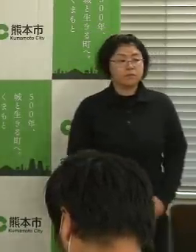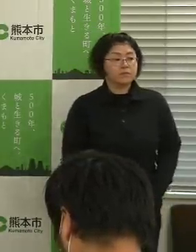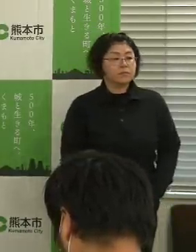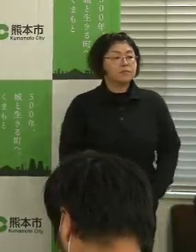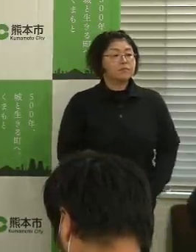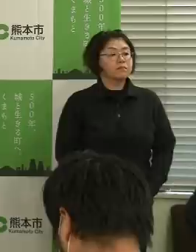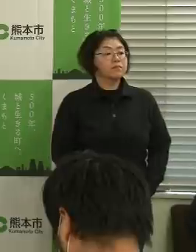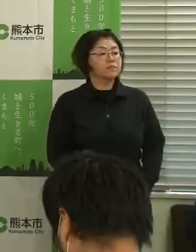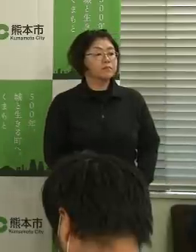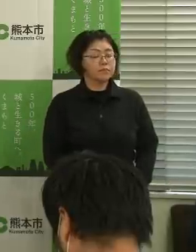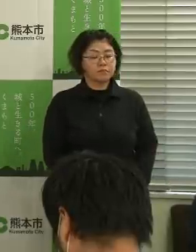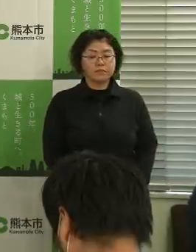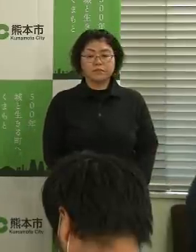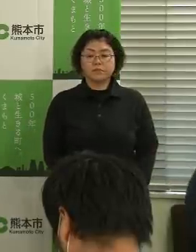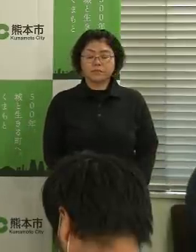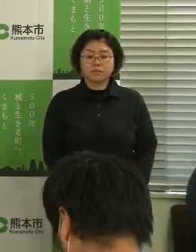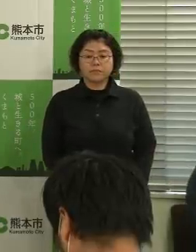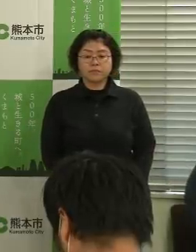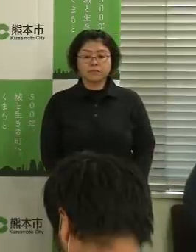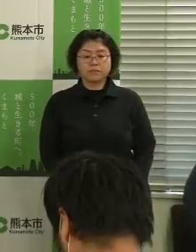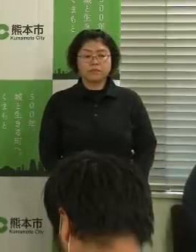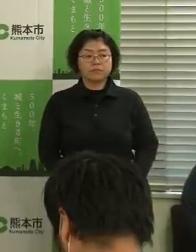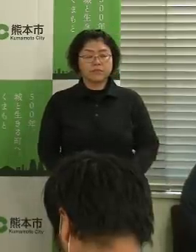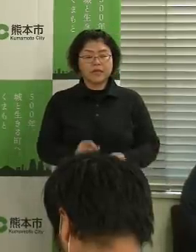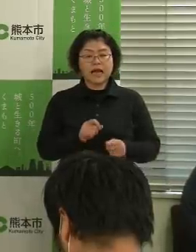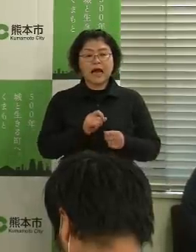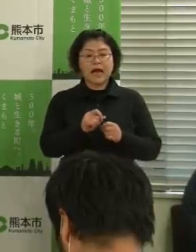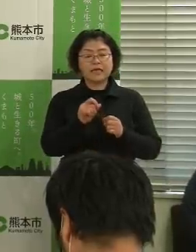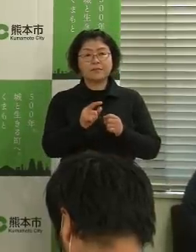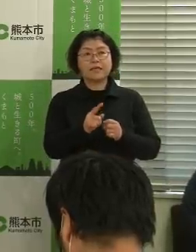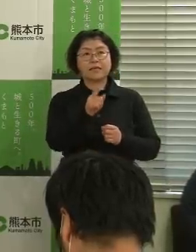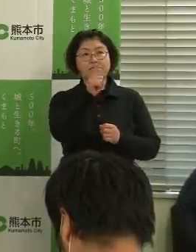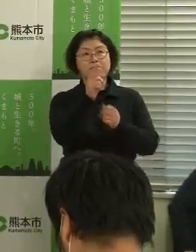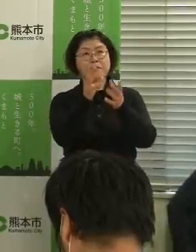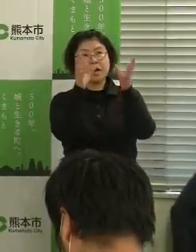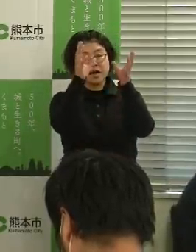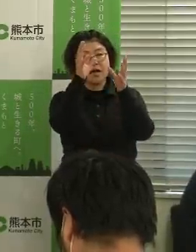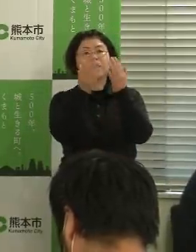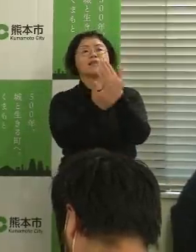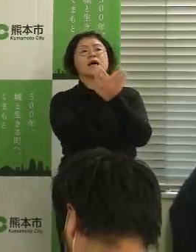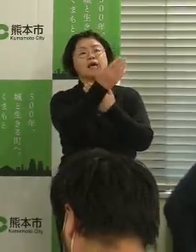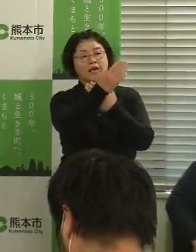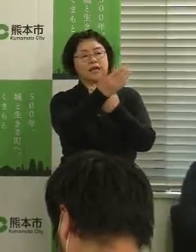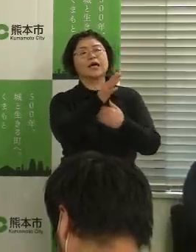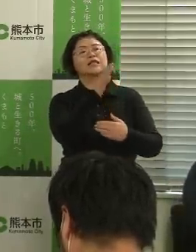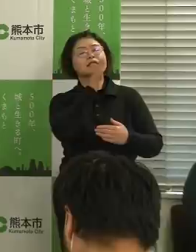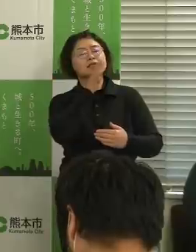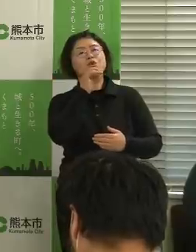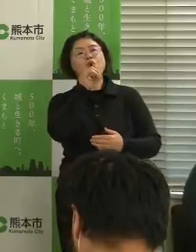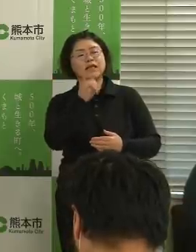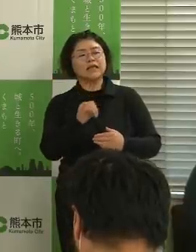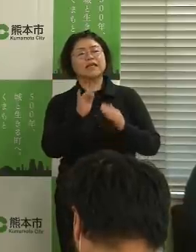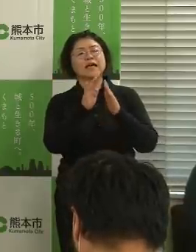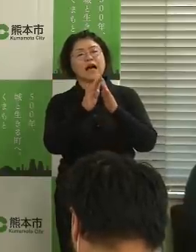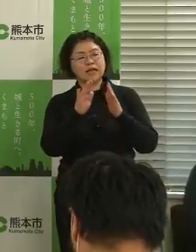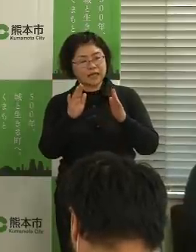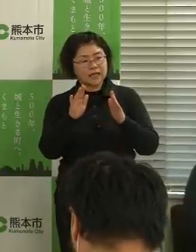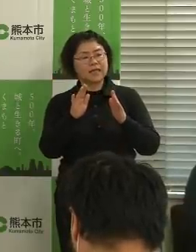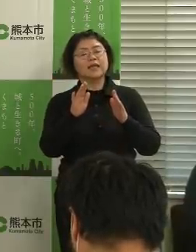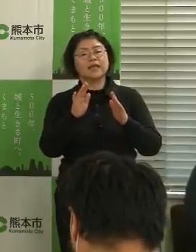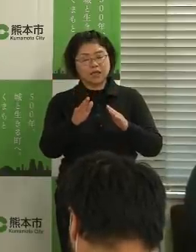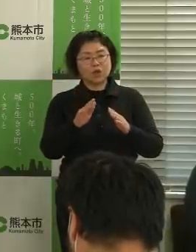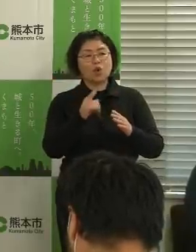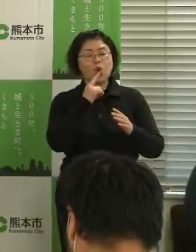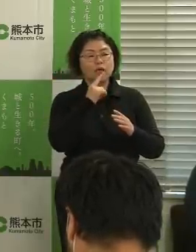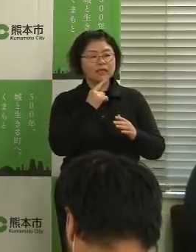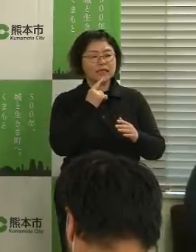うぞ。 花火大会の方は、市長が実行委員長の実行委員会があって、はい、国